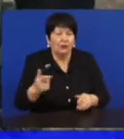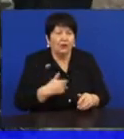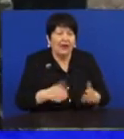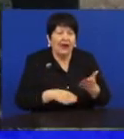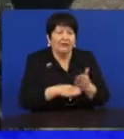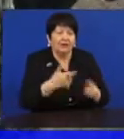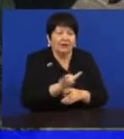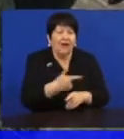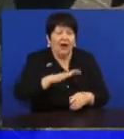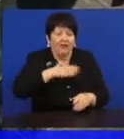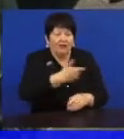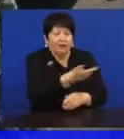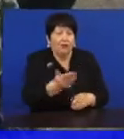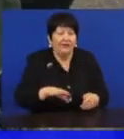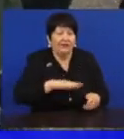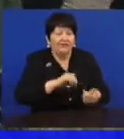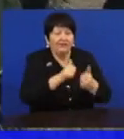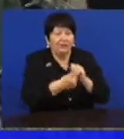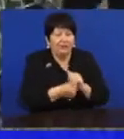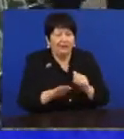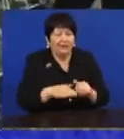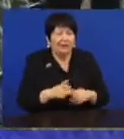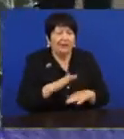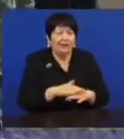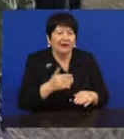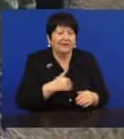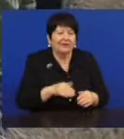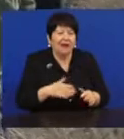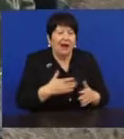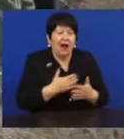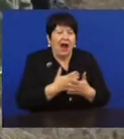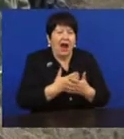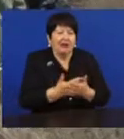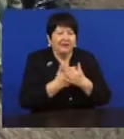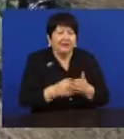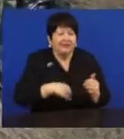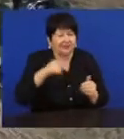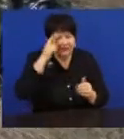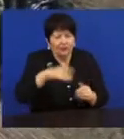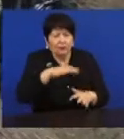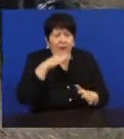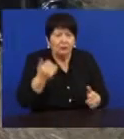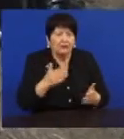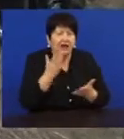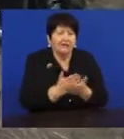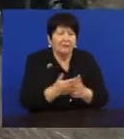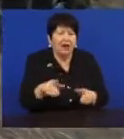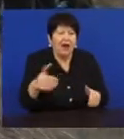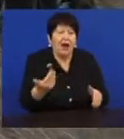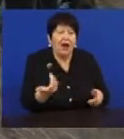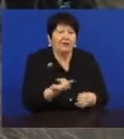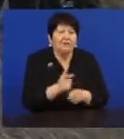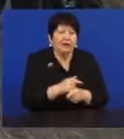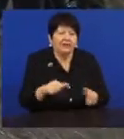noi să facem o schimbare. Din păcate, de această activitate s-a știut un pic mai de mult, însă, după cum vedeți, avem foarte